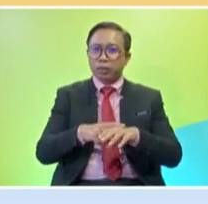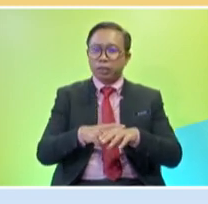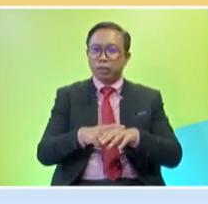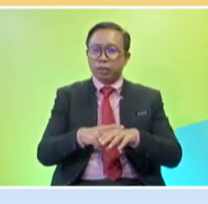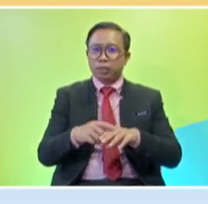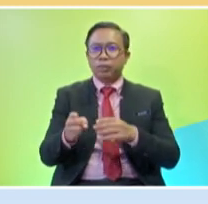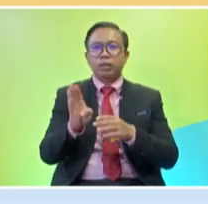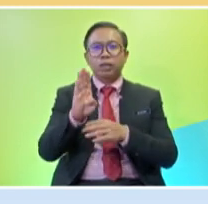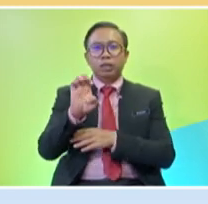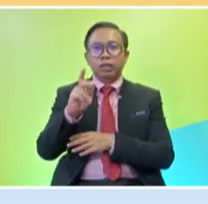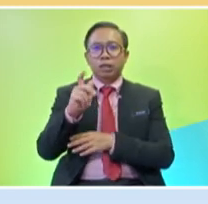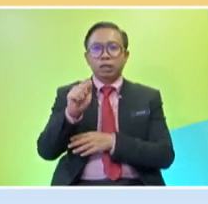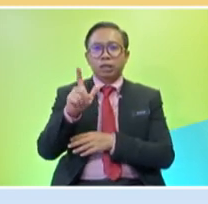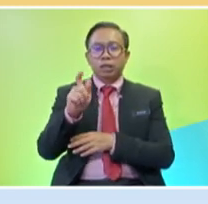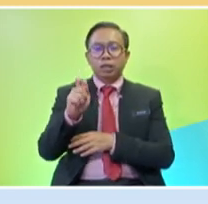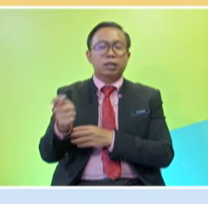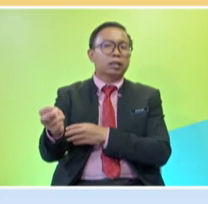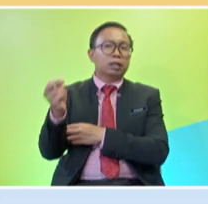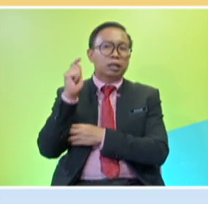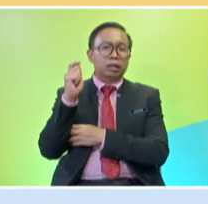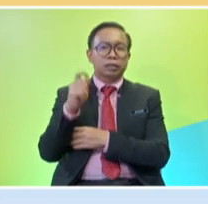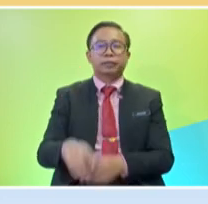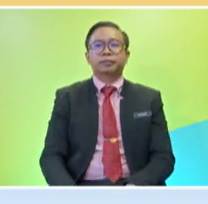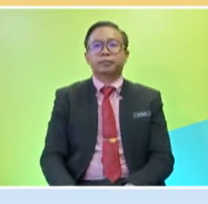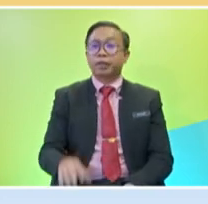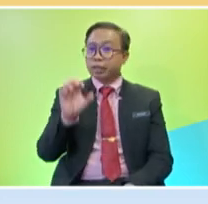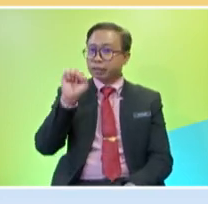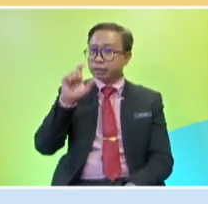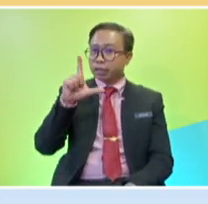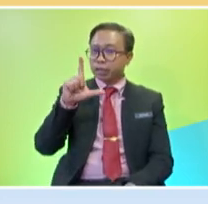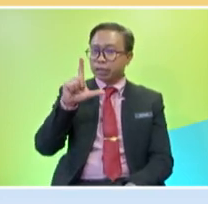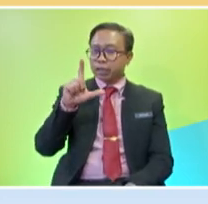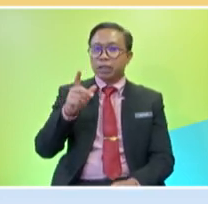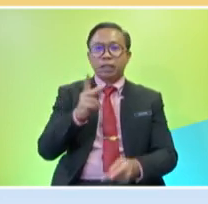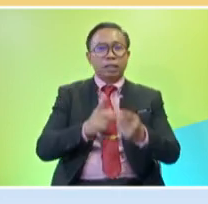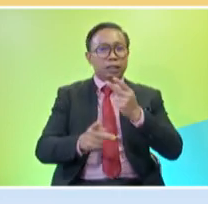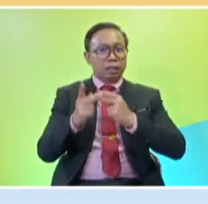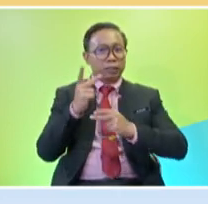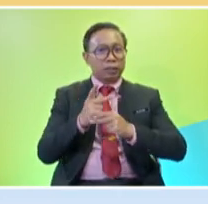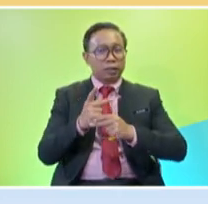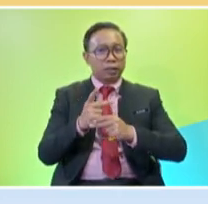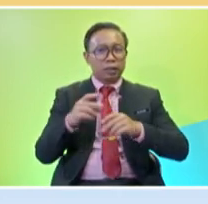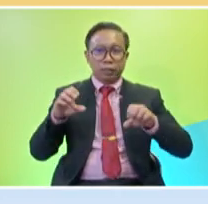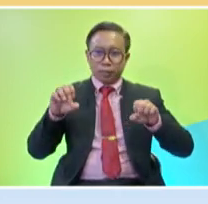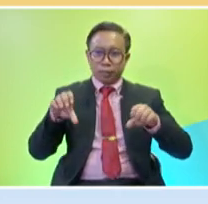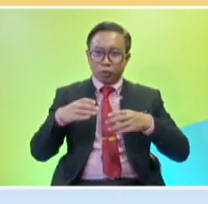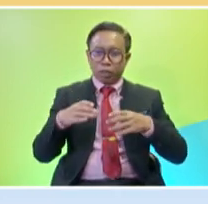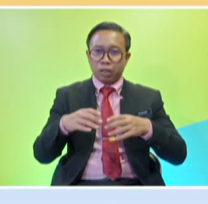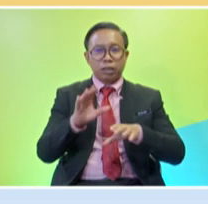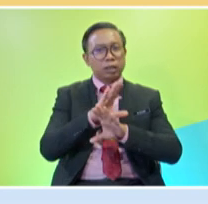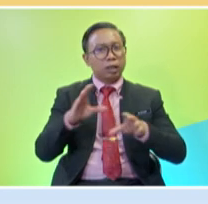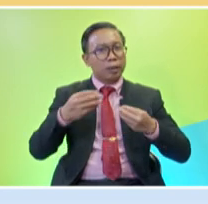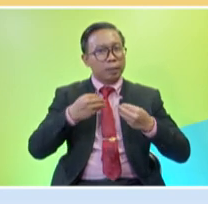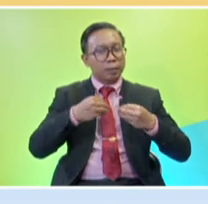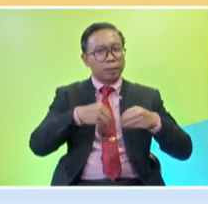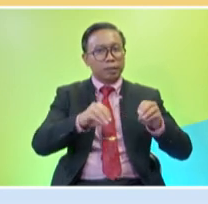tenaga Jadi melalui konsep sel kimia tenaga elektrik yang dihasilkan tidak membebaskan